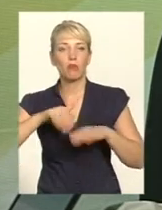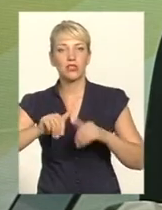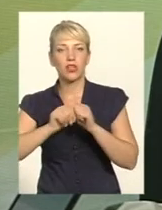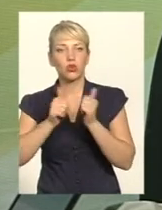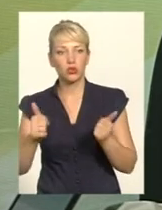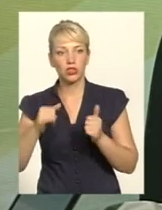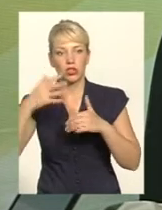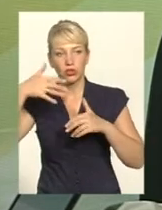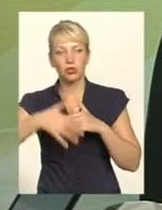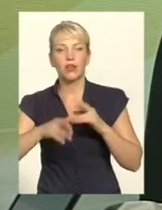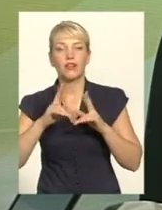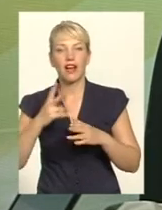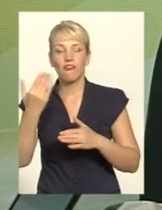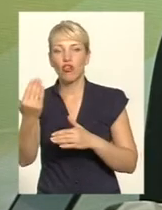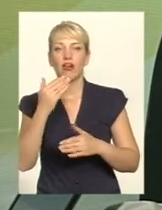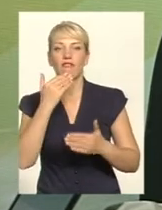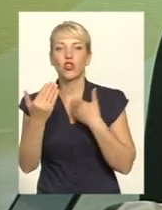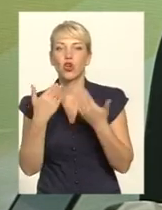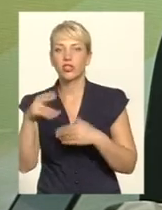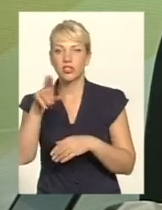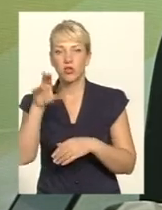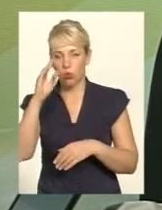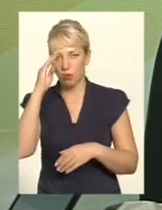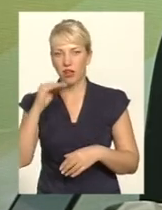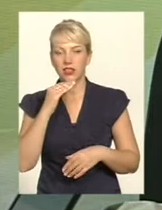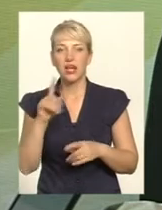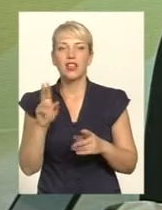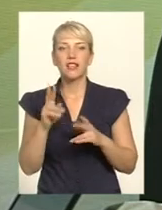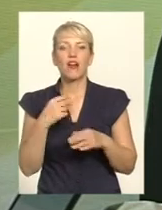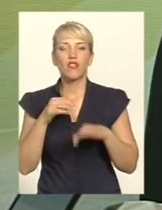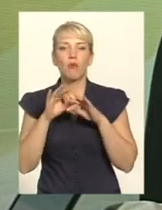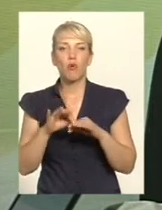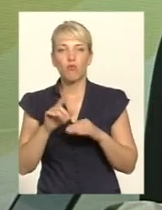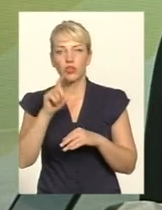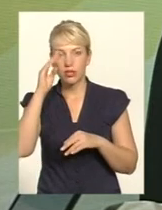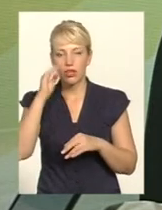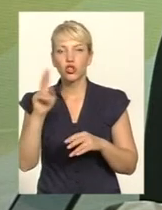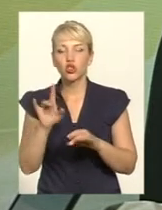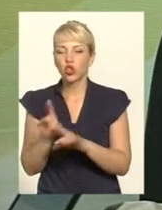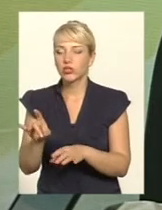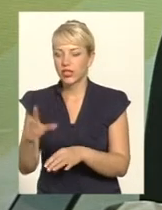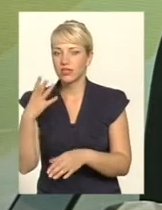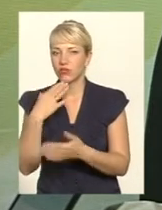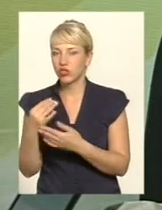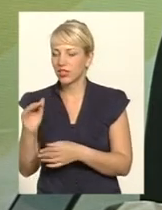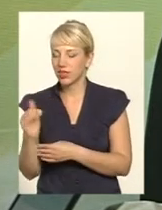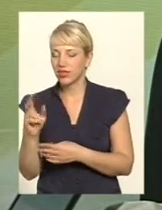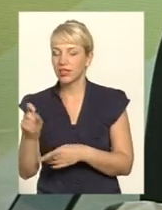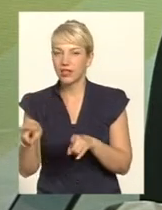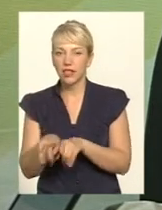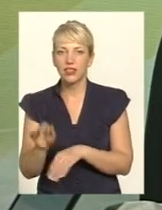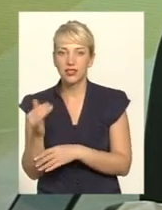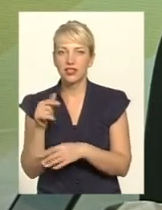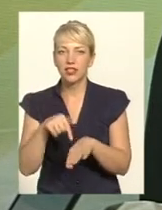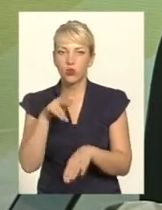що як вона ставиться до батька, як вона себе поводить з ним, що вона каже дитині про це, так дитина реагує на батька, і так і